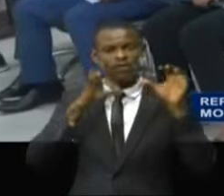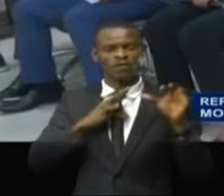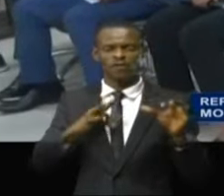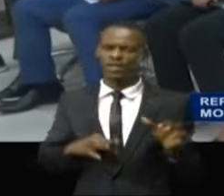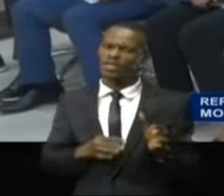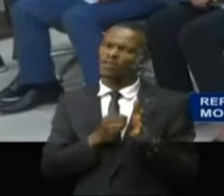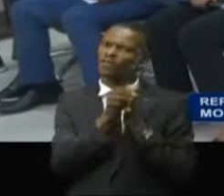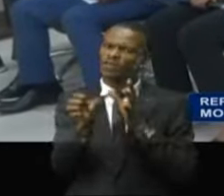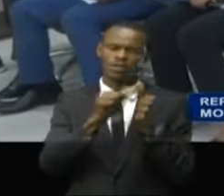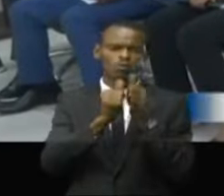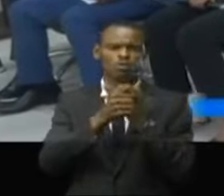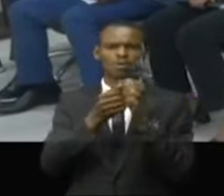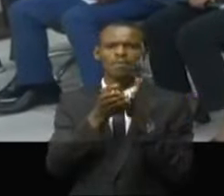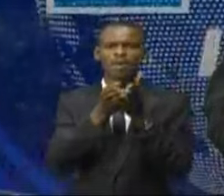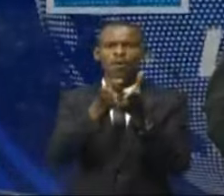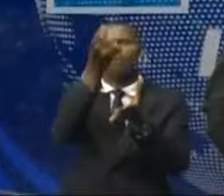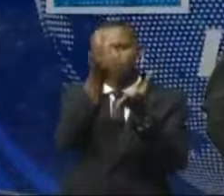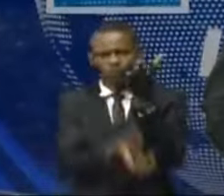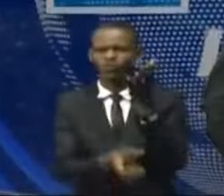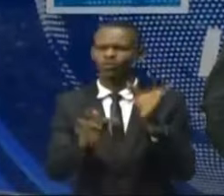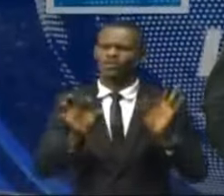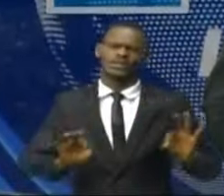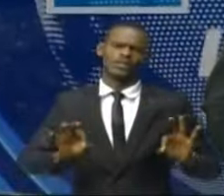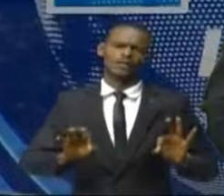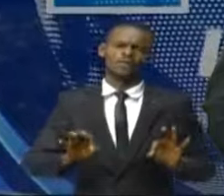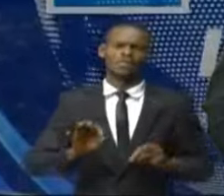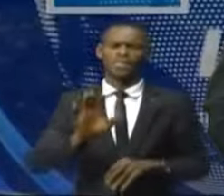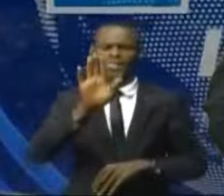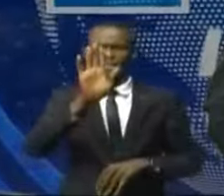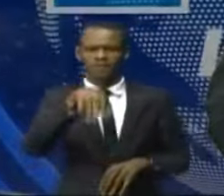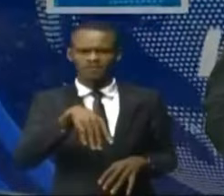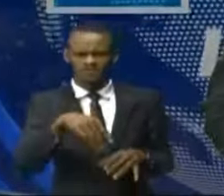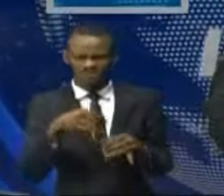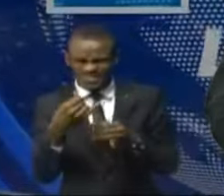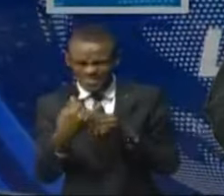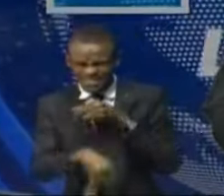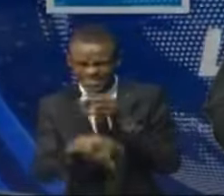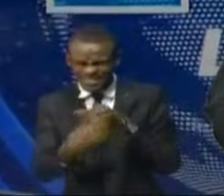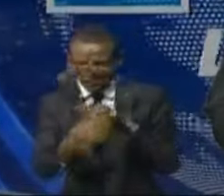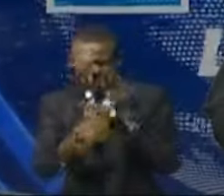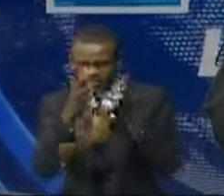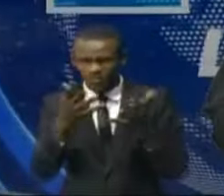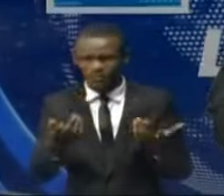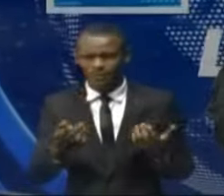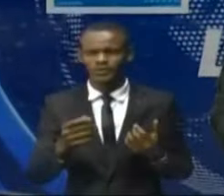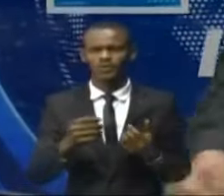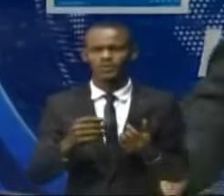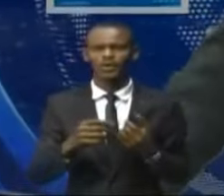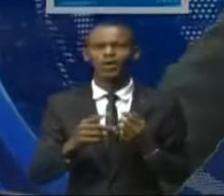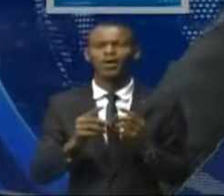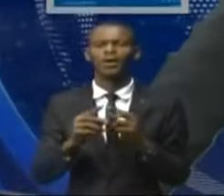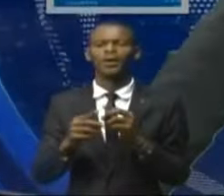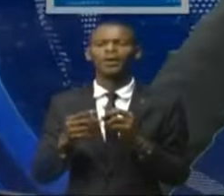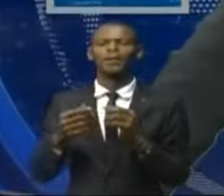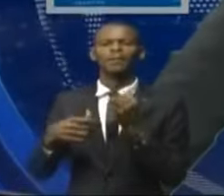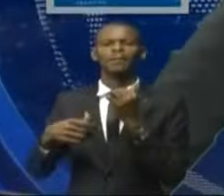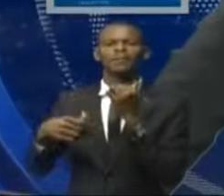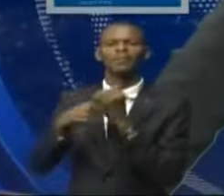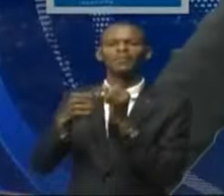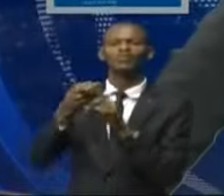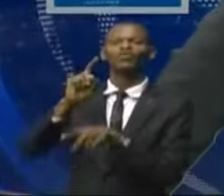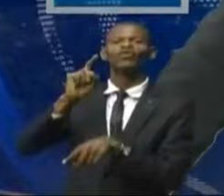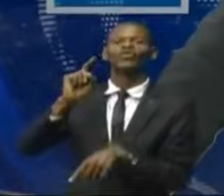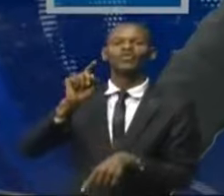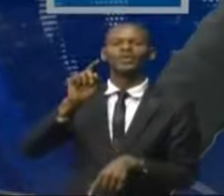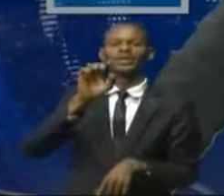les naufrages récurrents. On termine par ces images venues d'Espagne où se tient la conférence